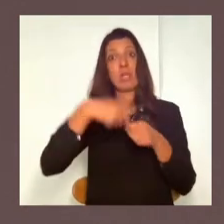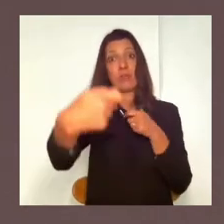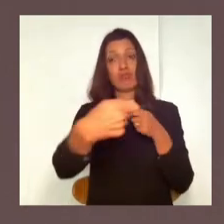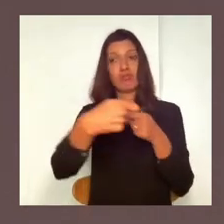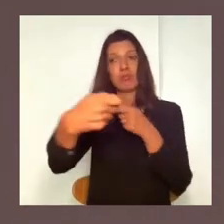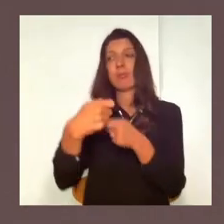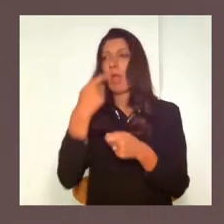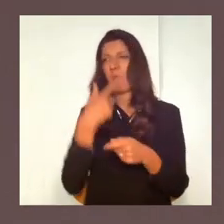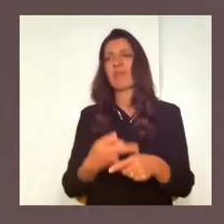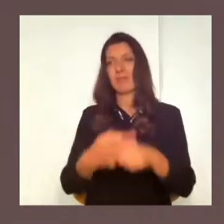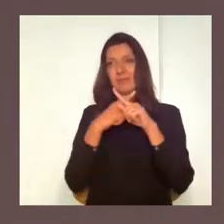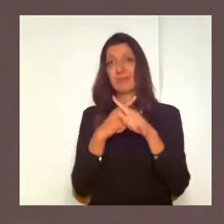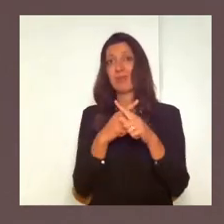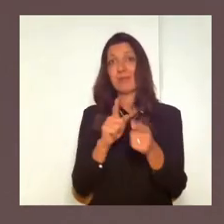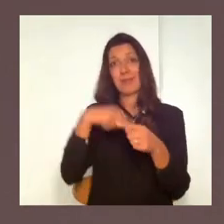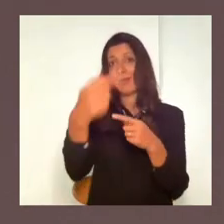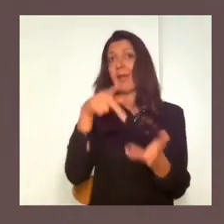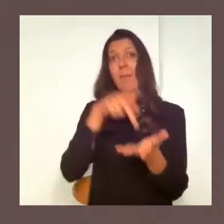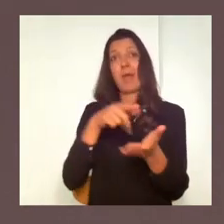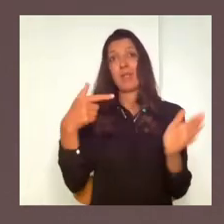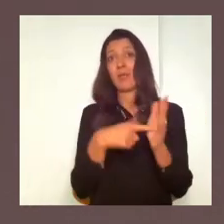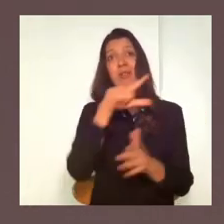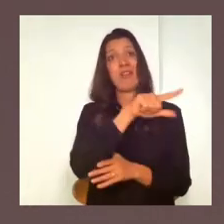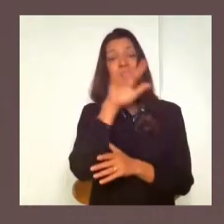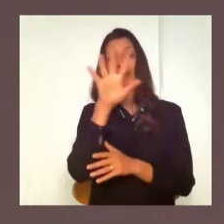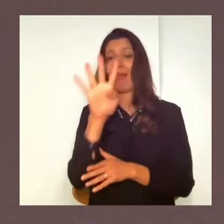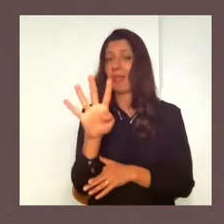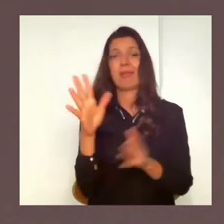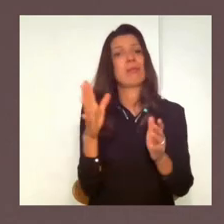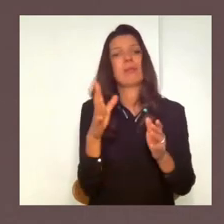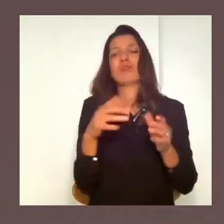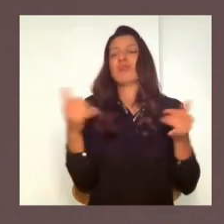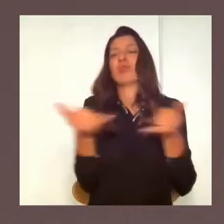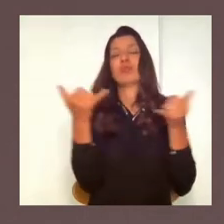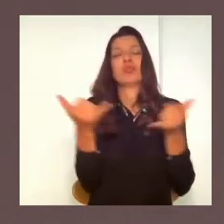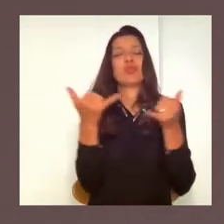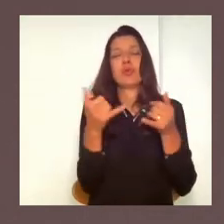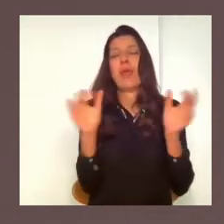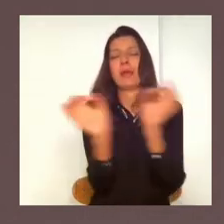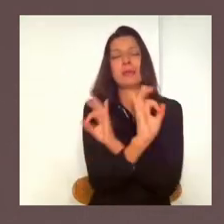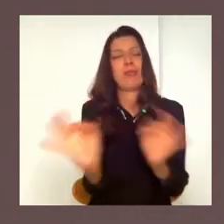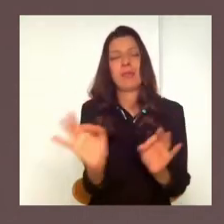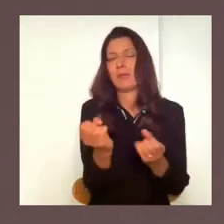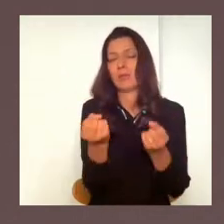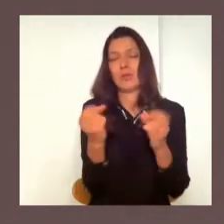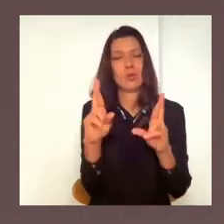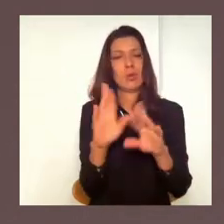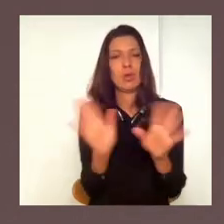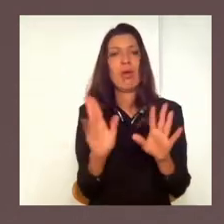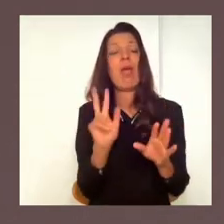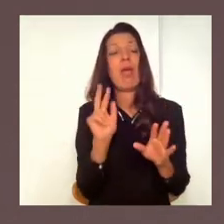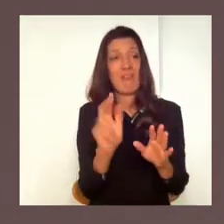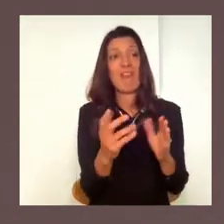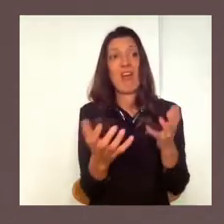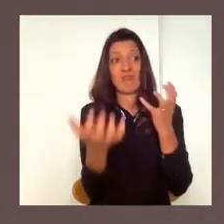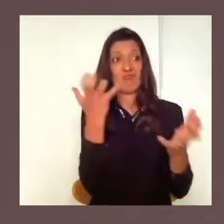professeur, qu'on va vivre des Jeux extraordinaires à Paris, et surtout que cette lumière sera mise sur les Jeux paralympiques. Et mise sur les Jeux paralympiques, ça voudrait dire